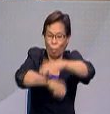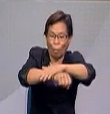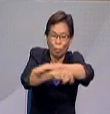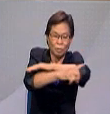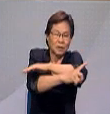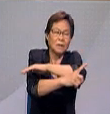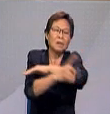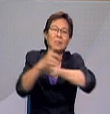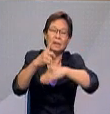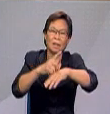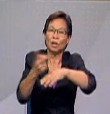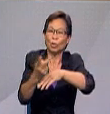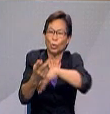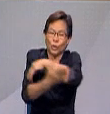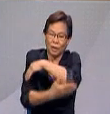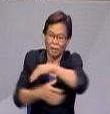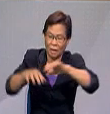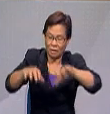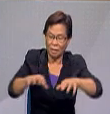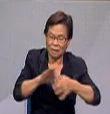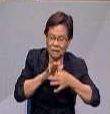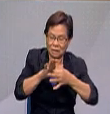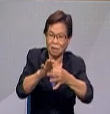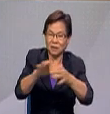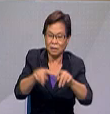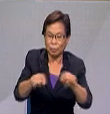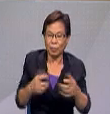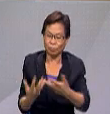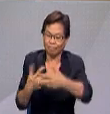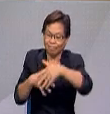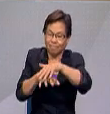di kedua-dua negara. Kerjasama ini dilihat sebagai medan